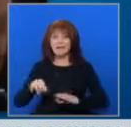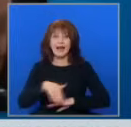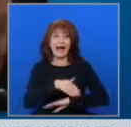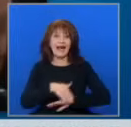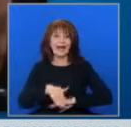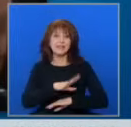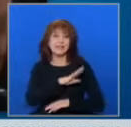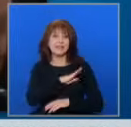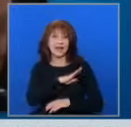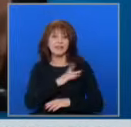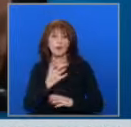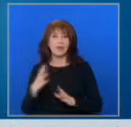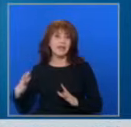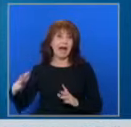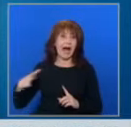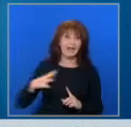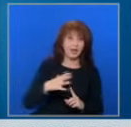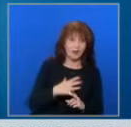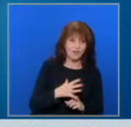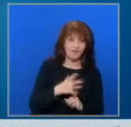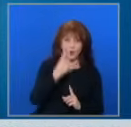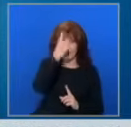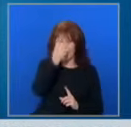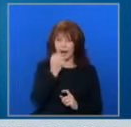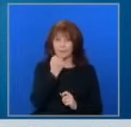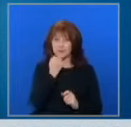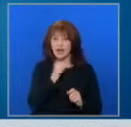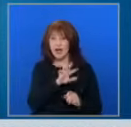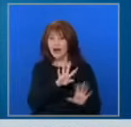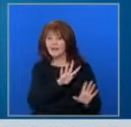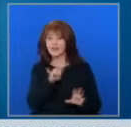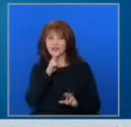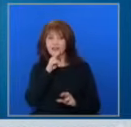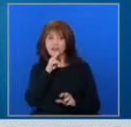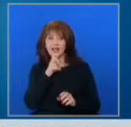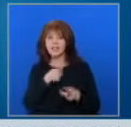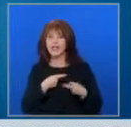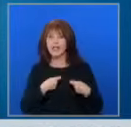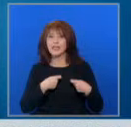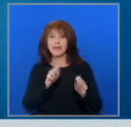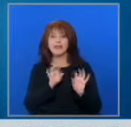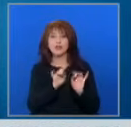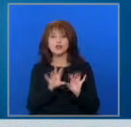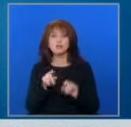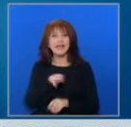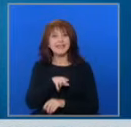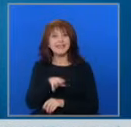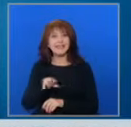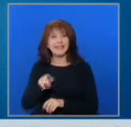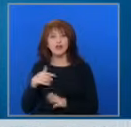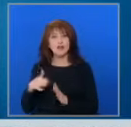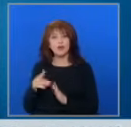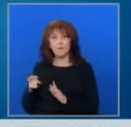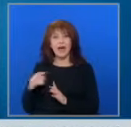с Газа, когато са атакувани от бойците на Хамас. Около 9:20 жената изпраща гласово съобщение на сестра си, че в дома й